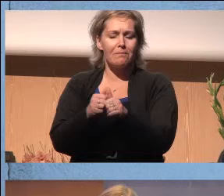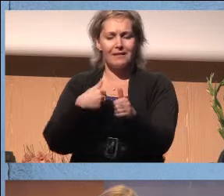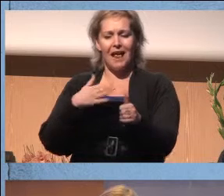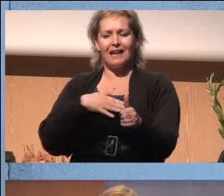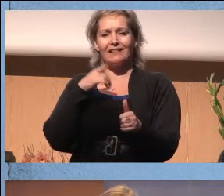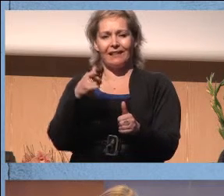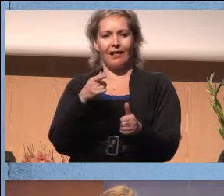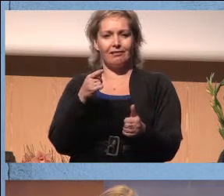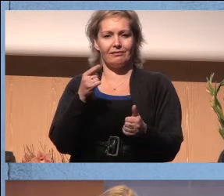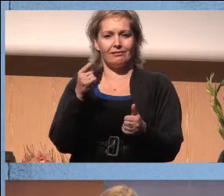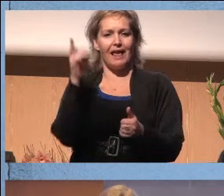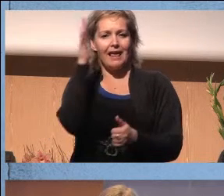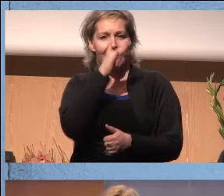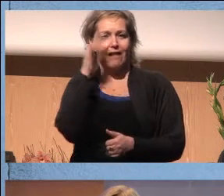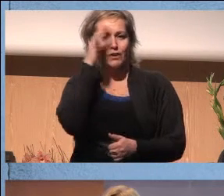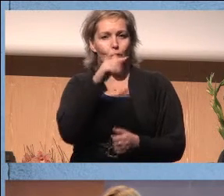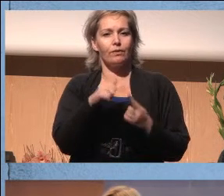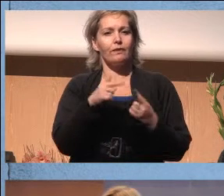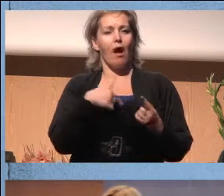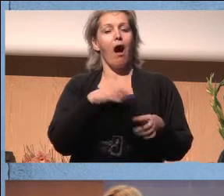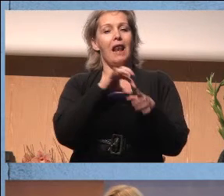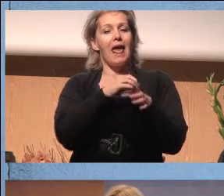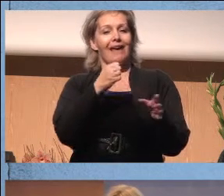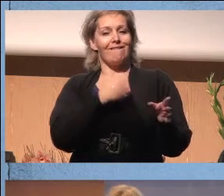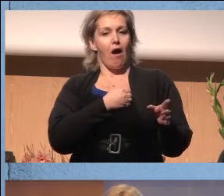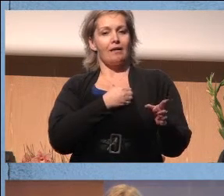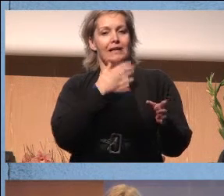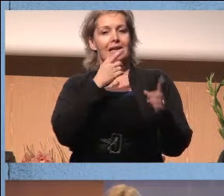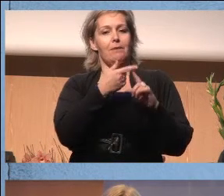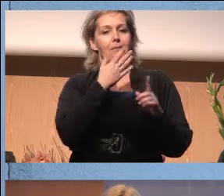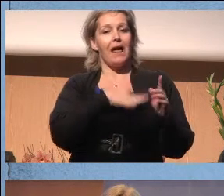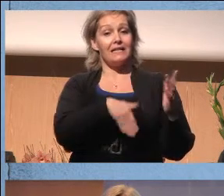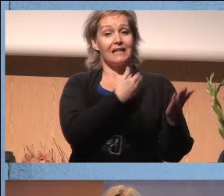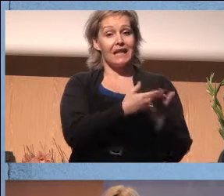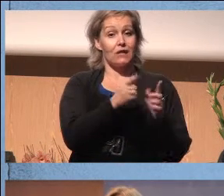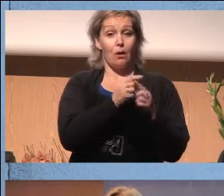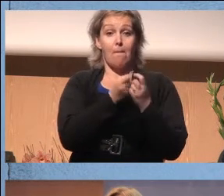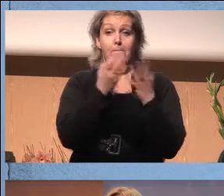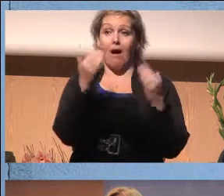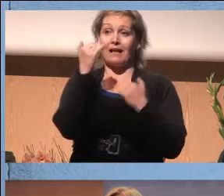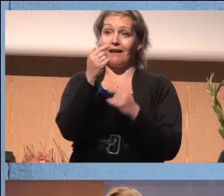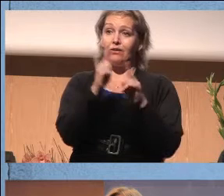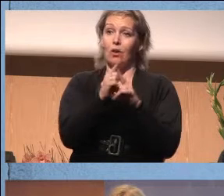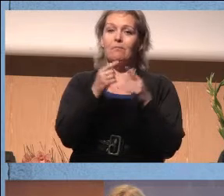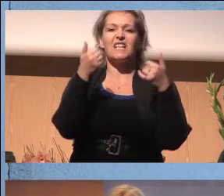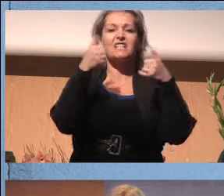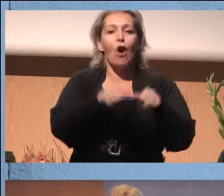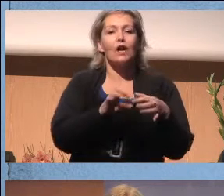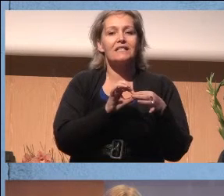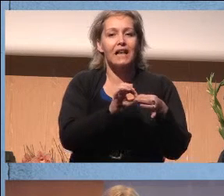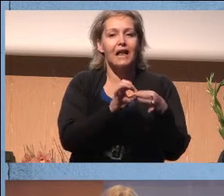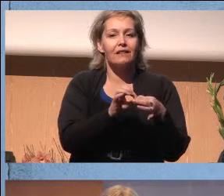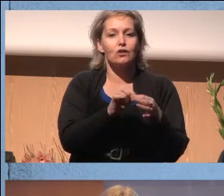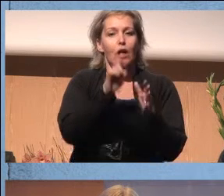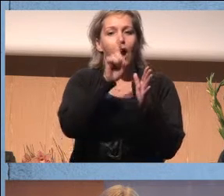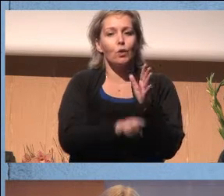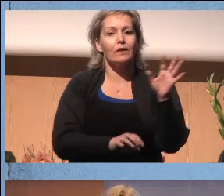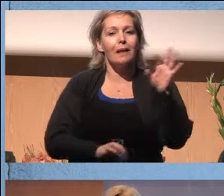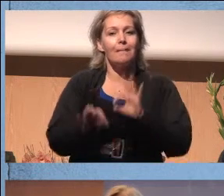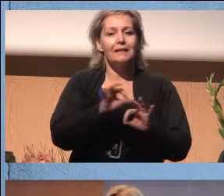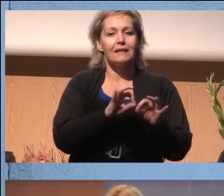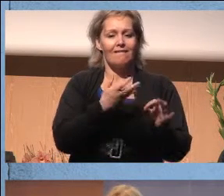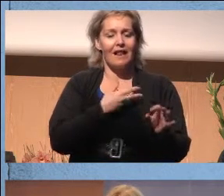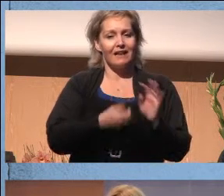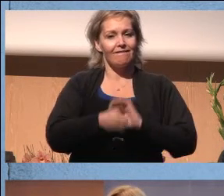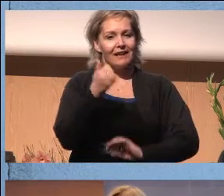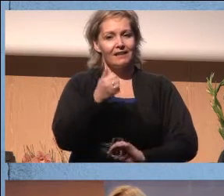likte definisjonen. Vi har legevakt i primærhelsetjenesten som mange definerer som det svakeste leddet. En akuttmedisinske kjede blir